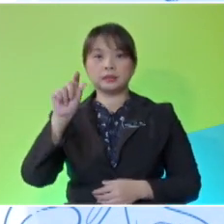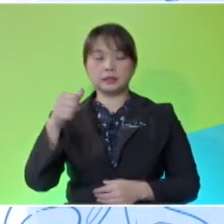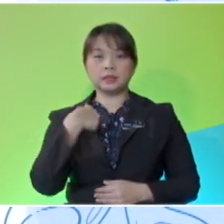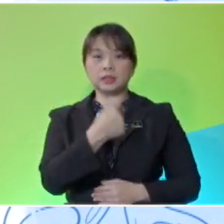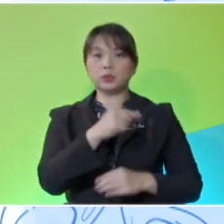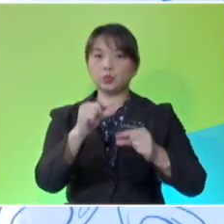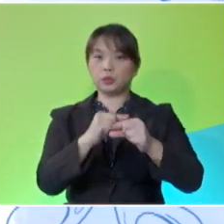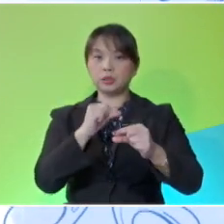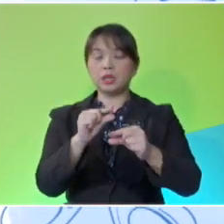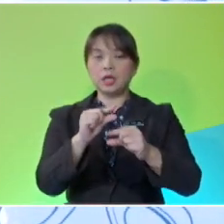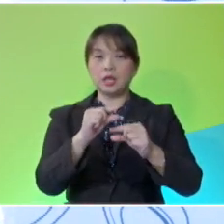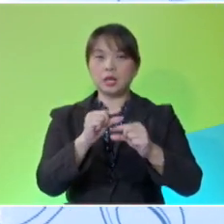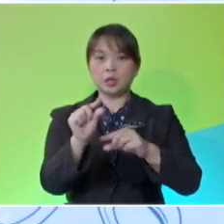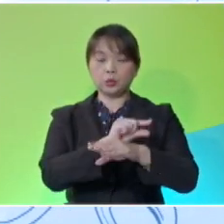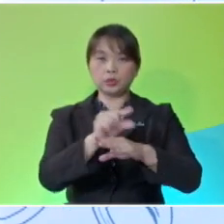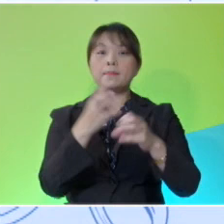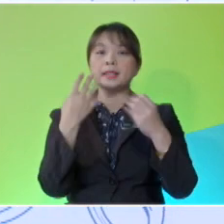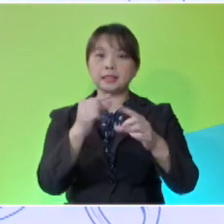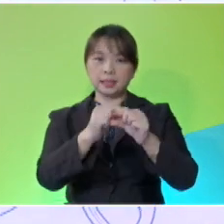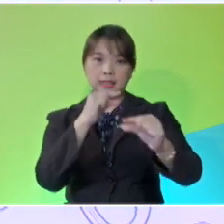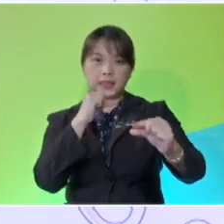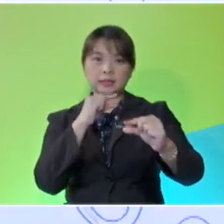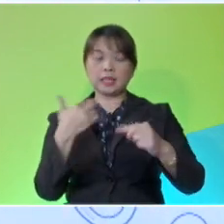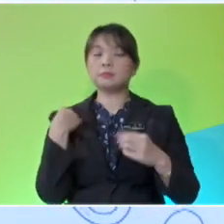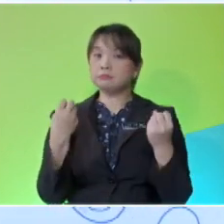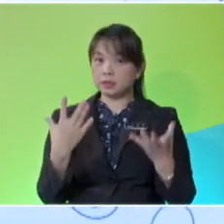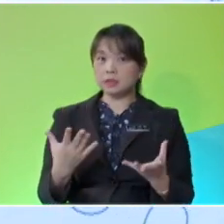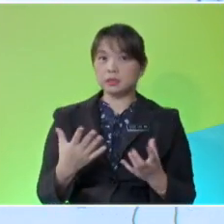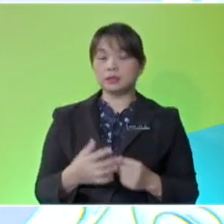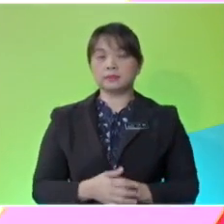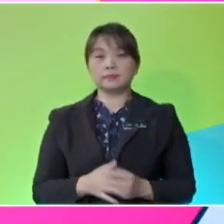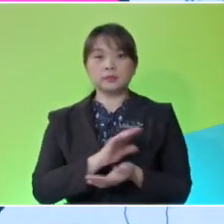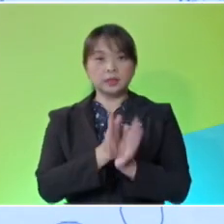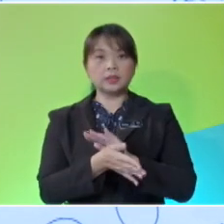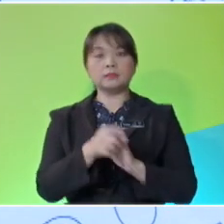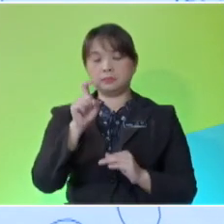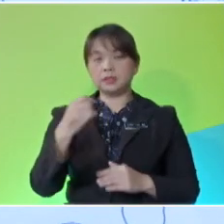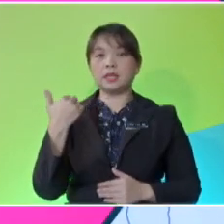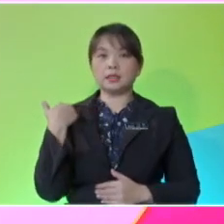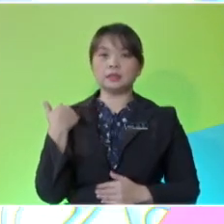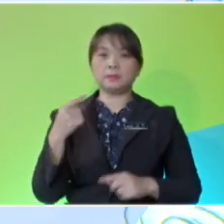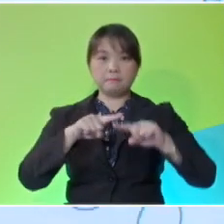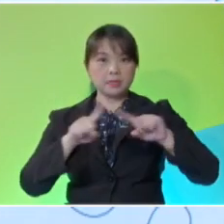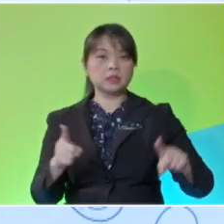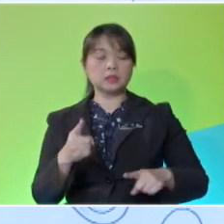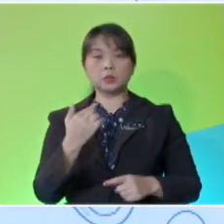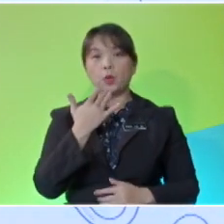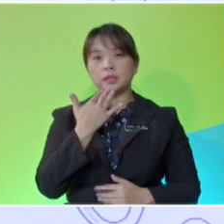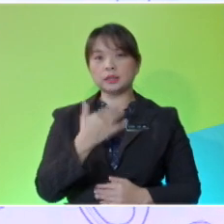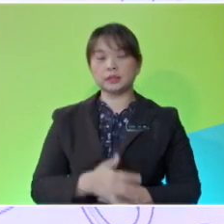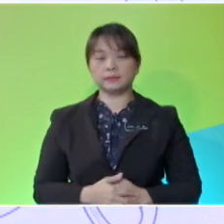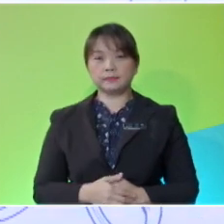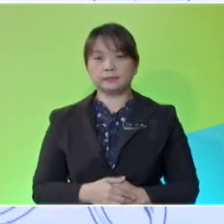garis-garis oke dan ada beberapa garis-garisan tersebut mempunyai warnanya itu sendiri Contohnya seperti sungai kita menggunakan